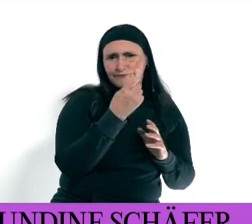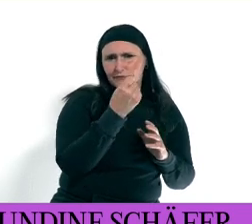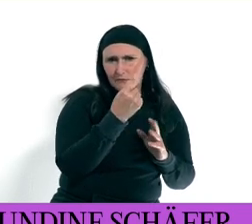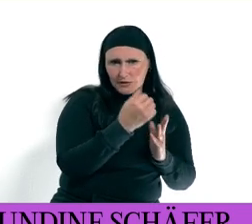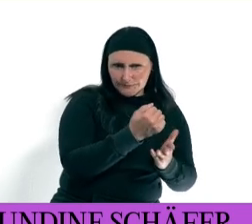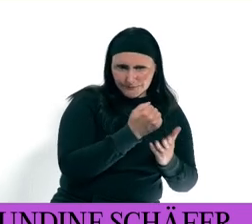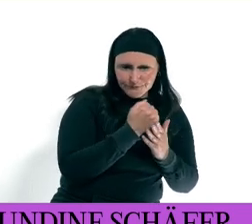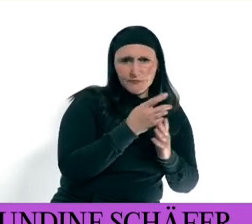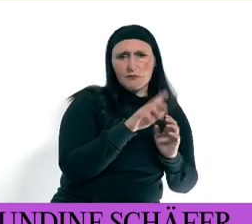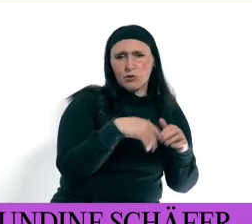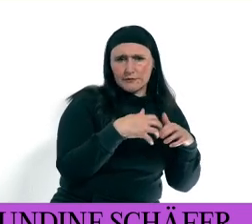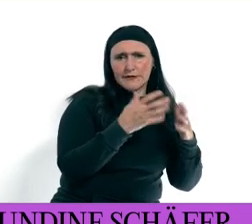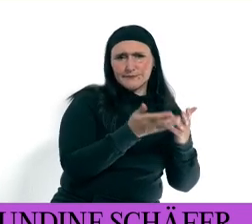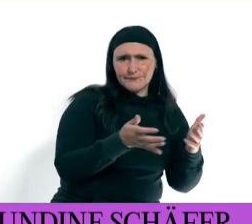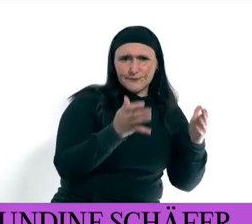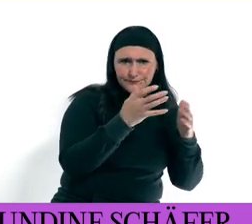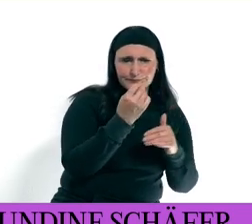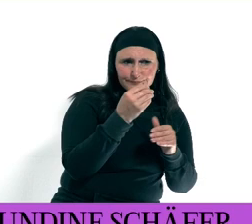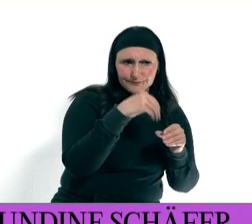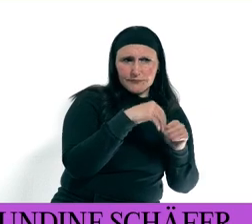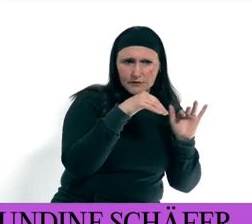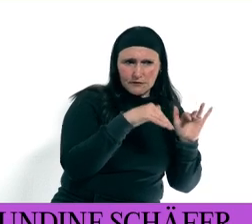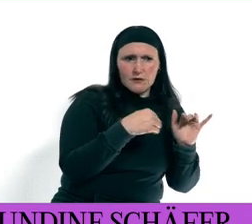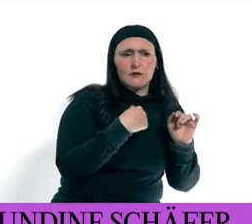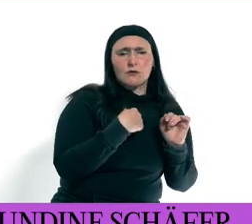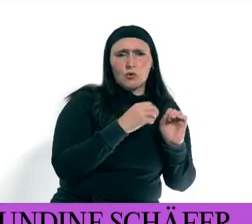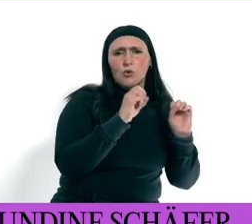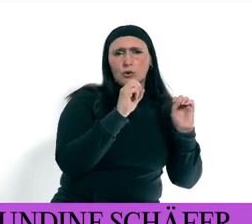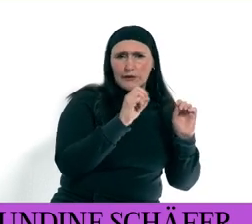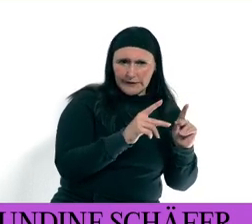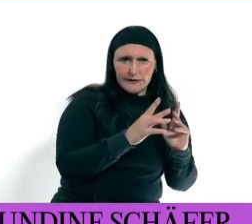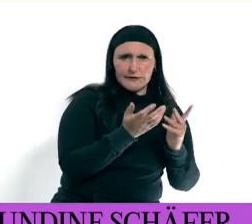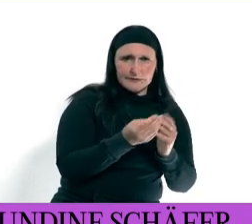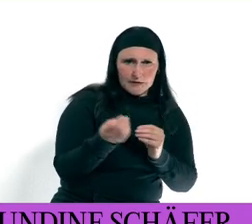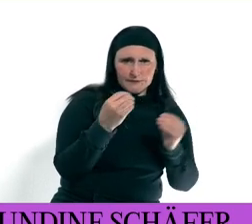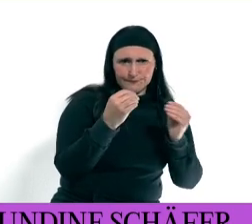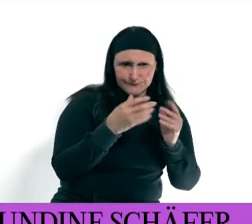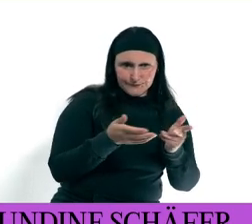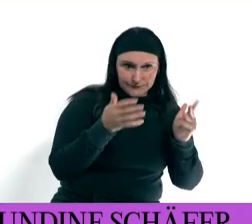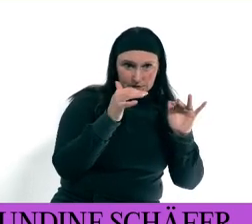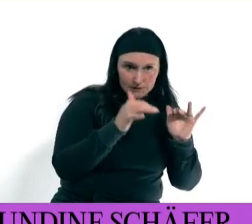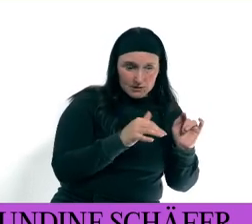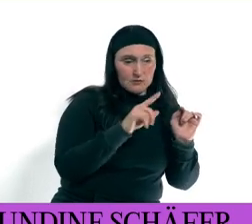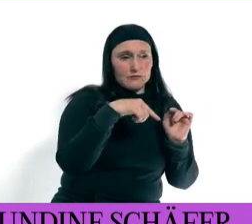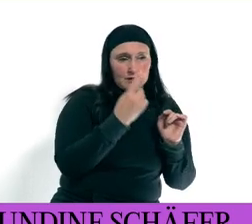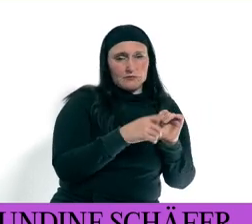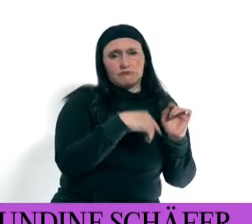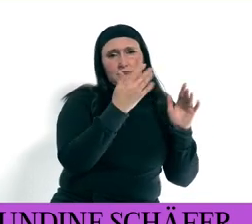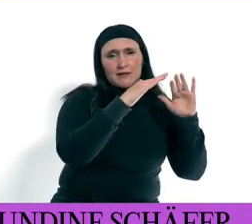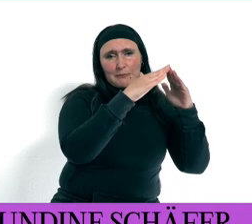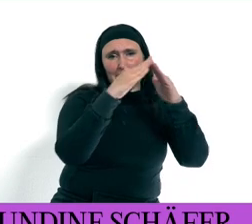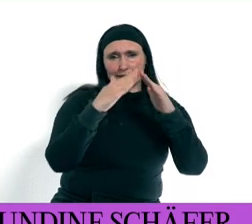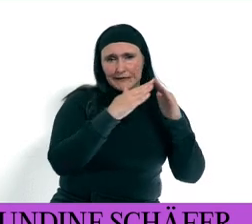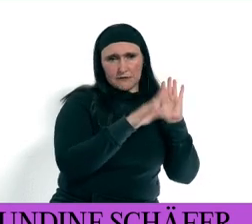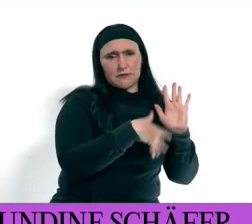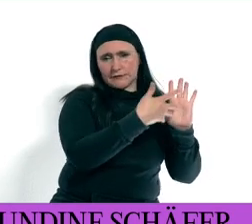Then we decided, okay, we were dann, checking all the buildings like where we can find a sind wir